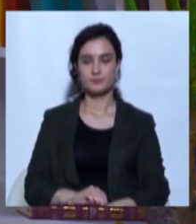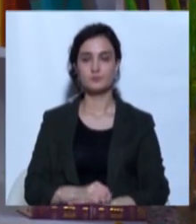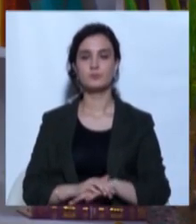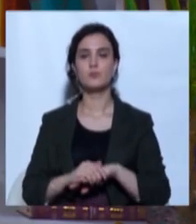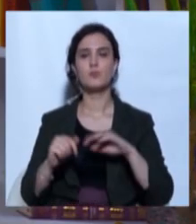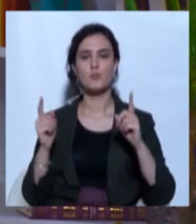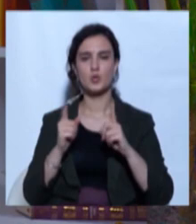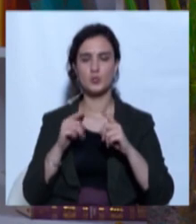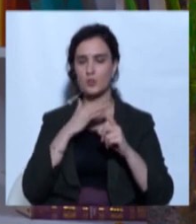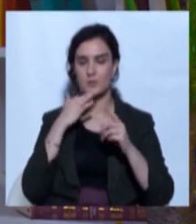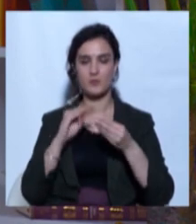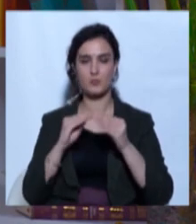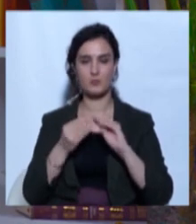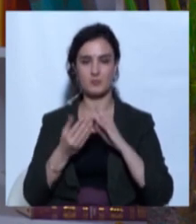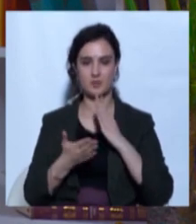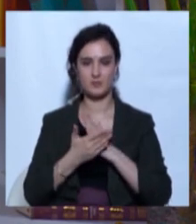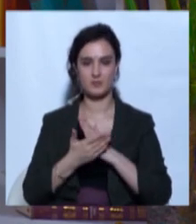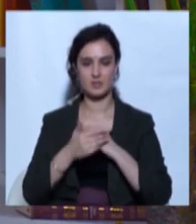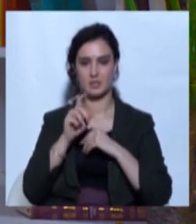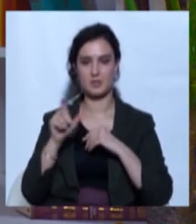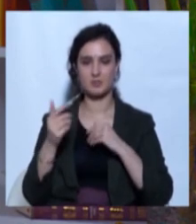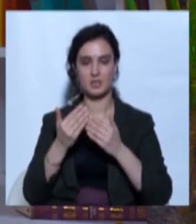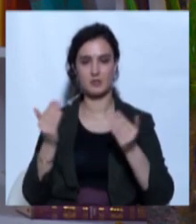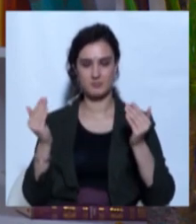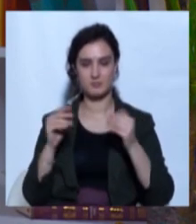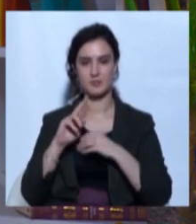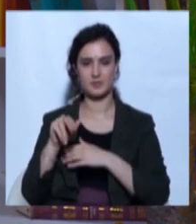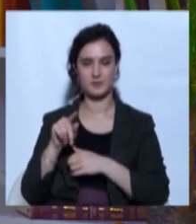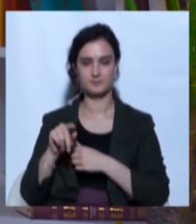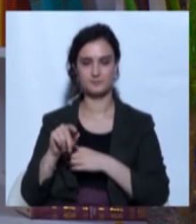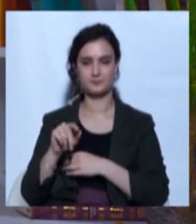უამრავი პრობლემა გვიდგას ადამიანებს და